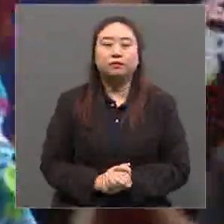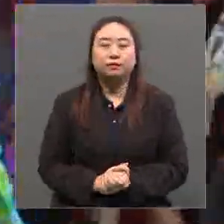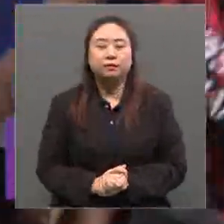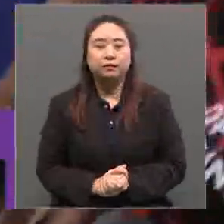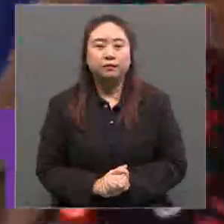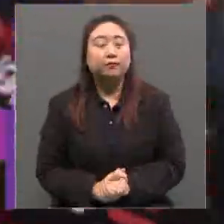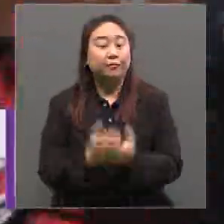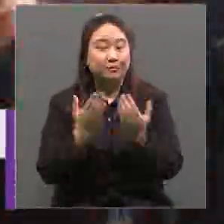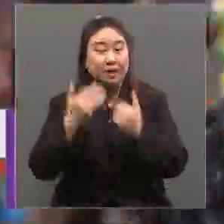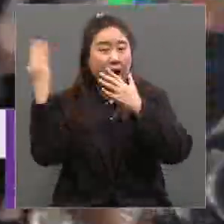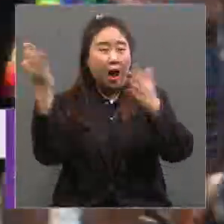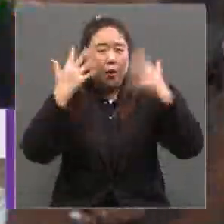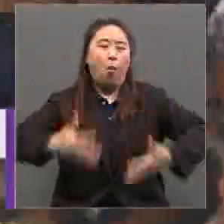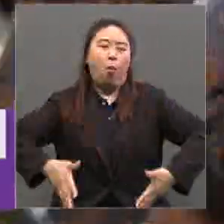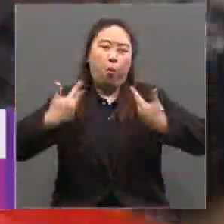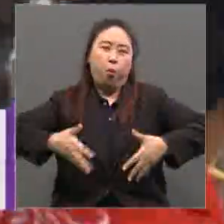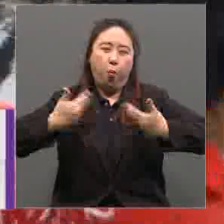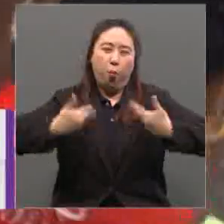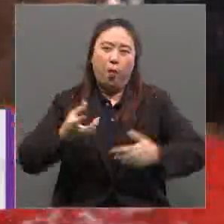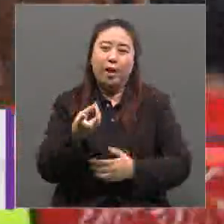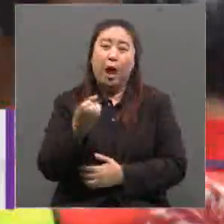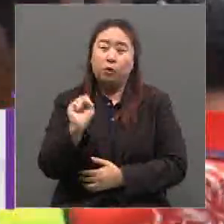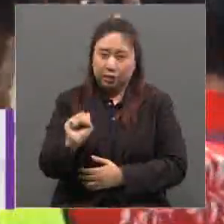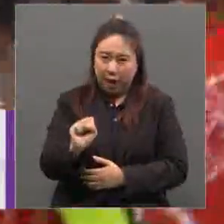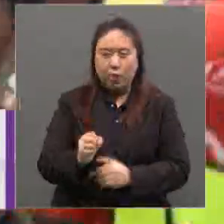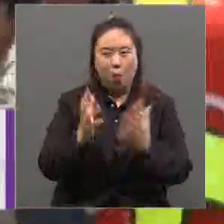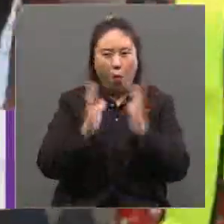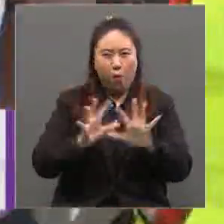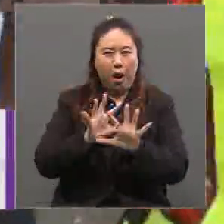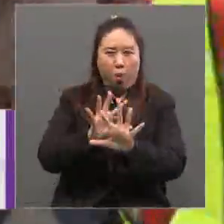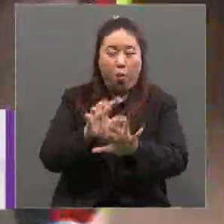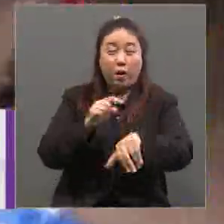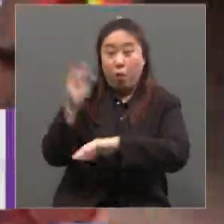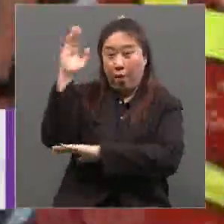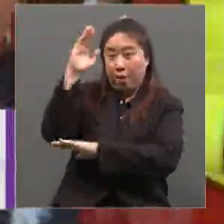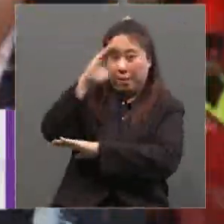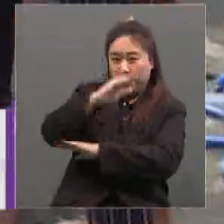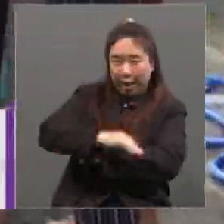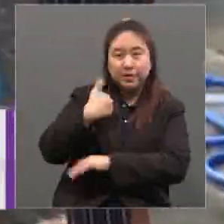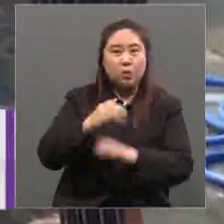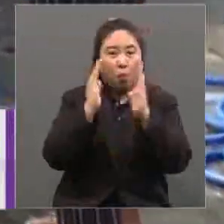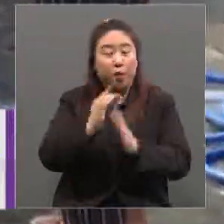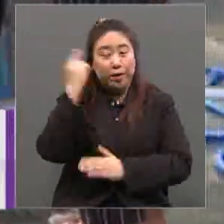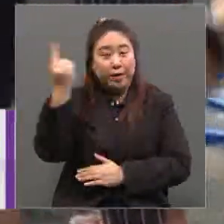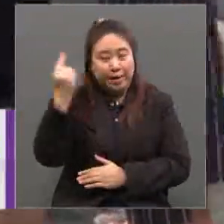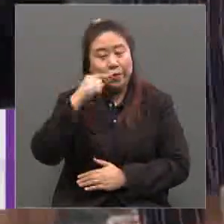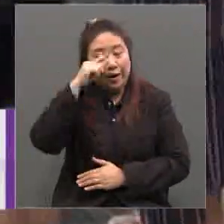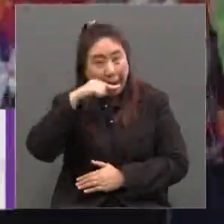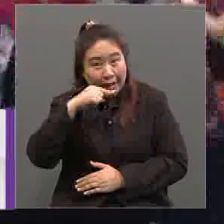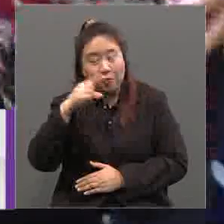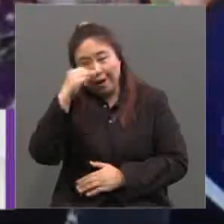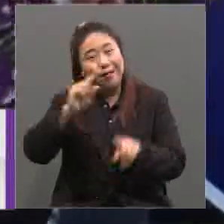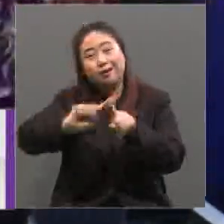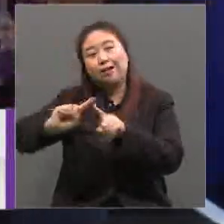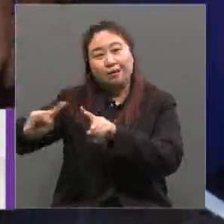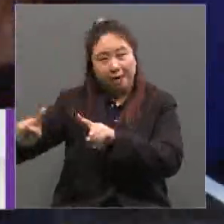กลางสภาพอากาศที่ร้อนนะคะถนนข้าวสารก็ยังคึกคักอย่างต่อเนื่องตั้งแต่ช่วงบ่ายมีนักท่องเที่ยวทั้งชาวไทยและชาวต่างชาติจำนวนม